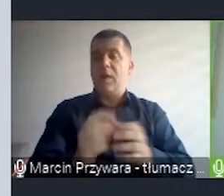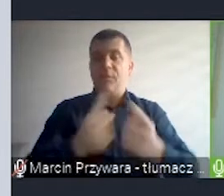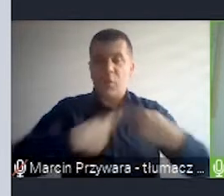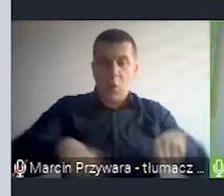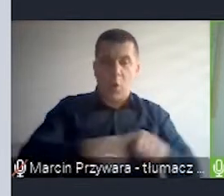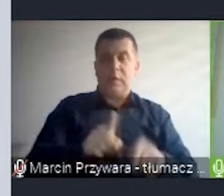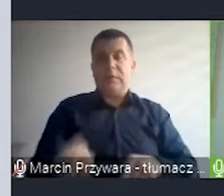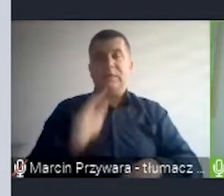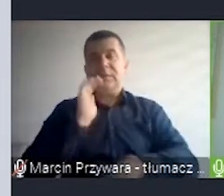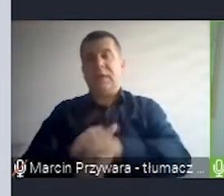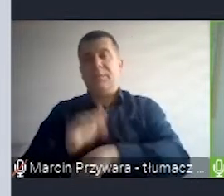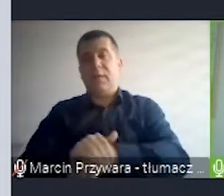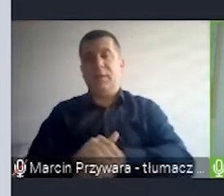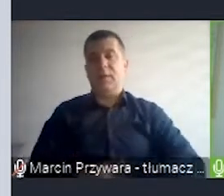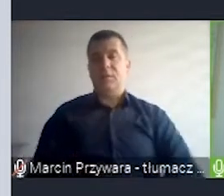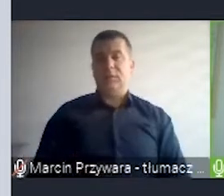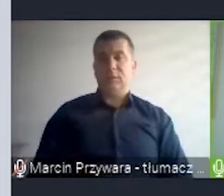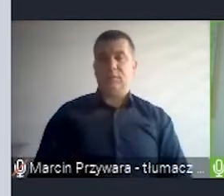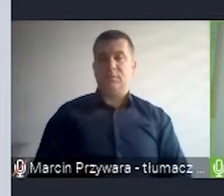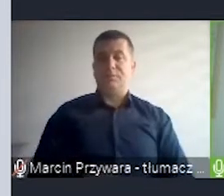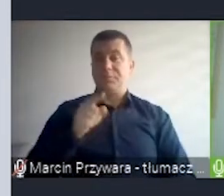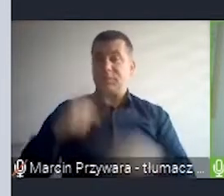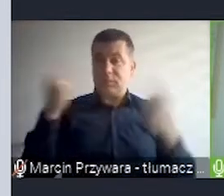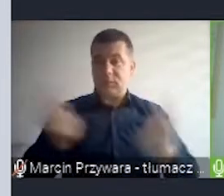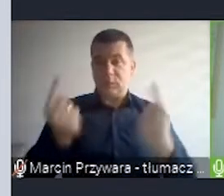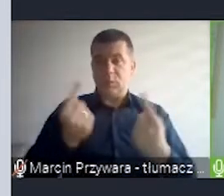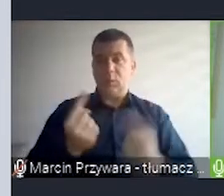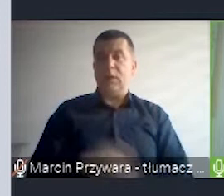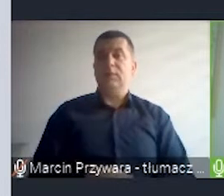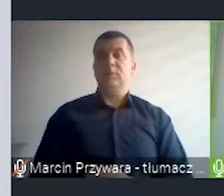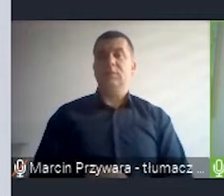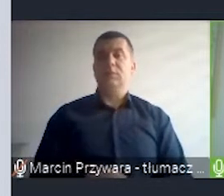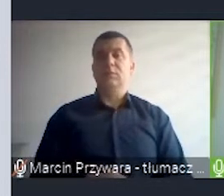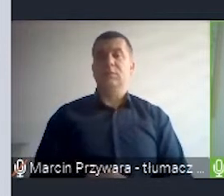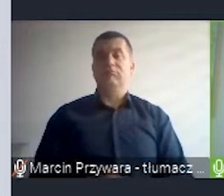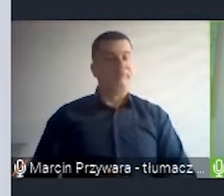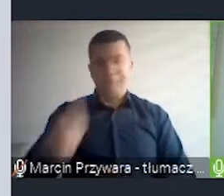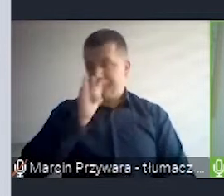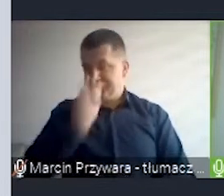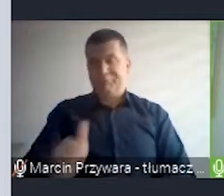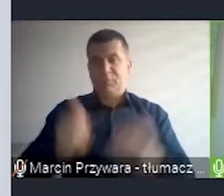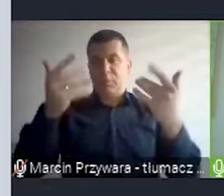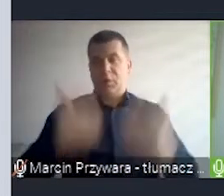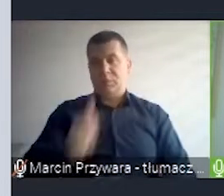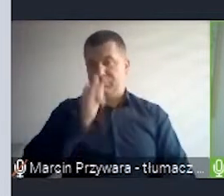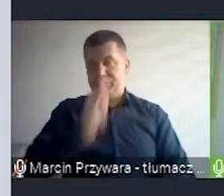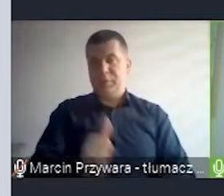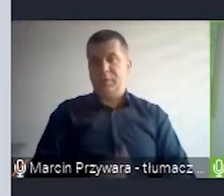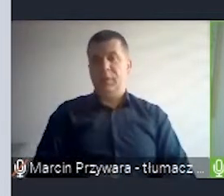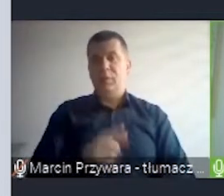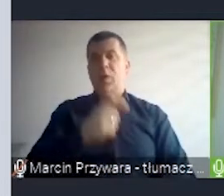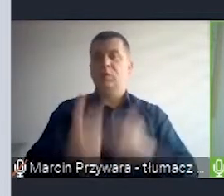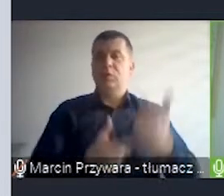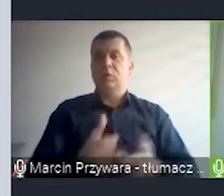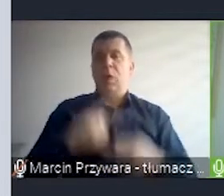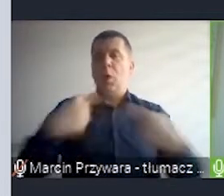z zamawiającym. W takiej sytuacji no nie da się tego policzyć, bo to jest czynność, której